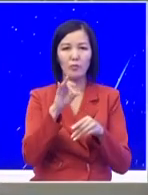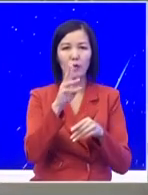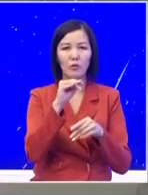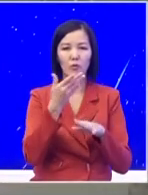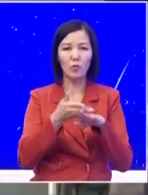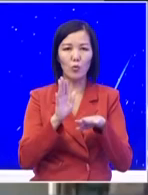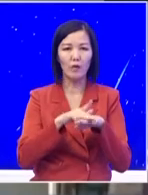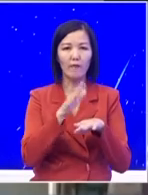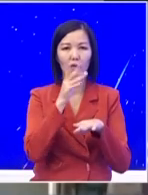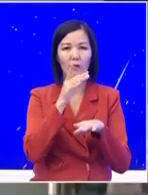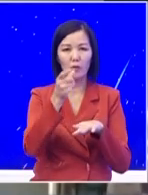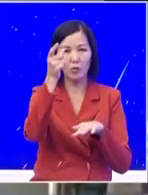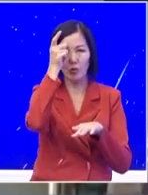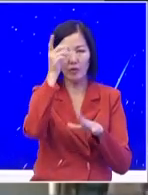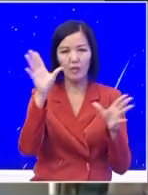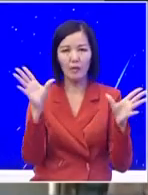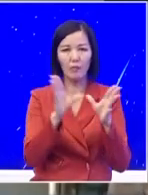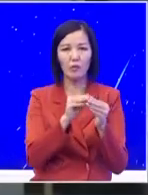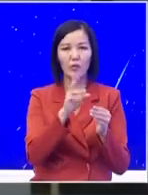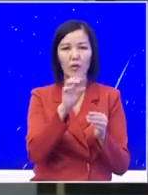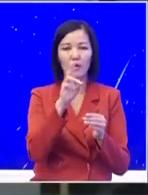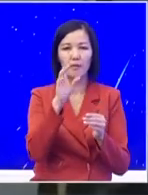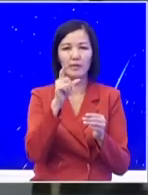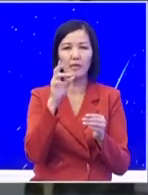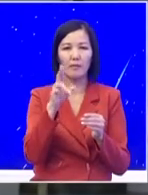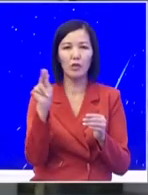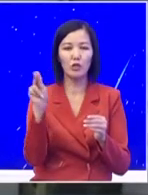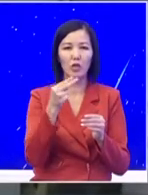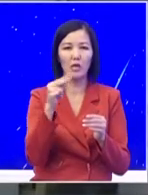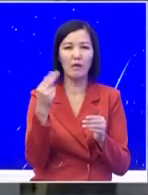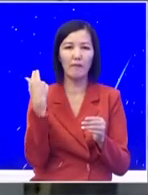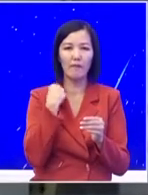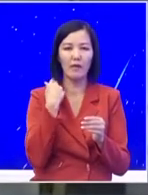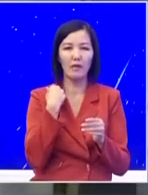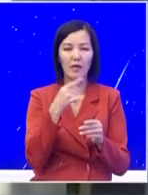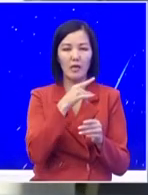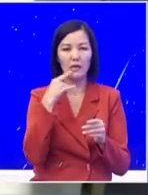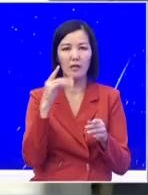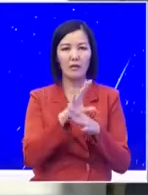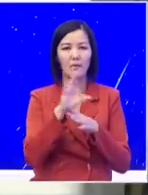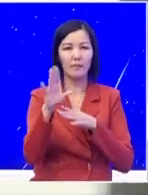в трудный момент, стали Турция, Объединенные Арабские Эмираты, Чехия, Великобритания и Россия.